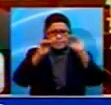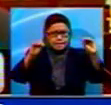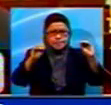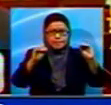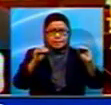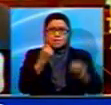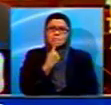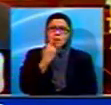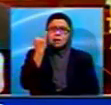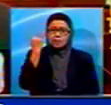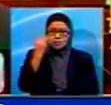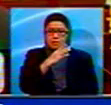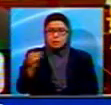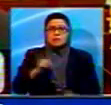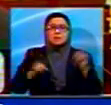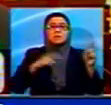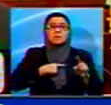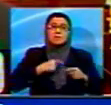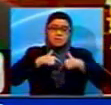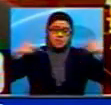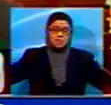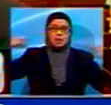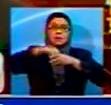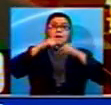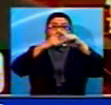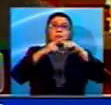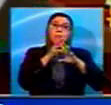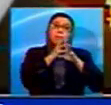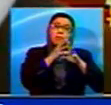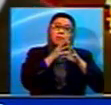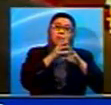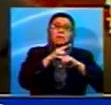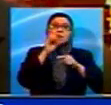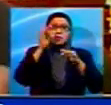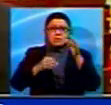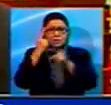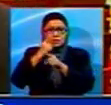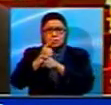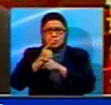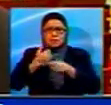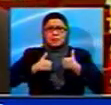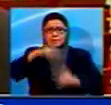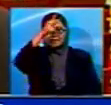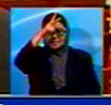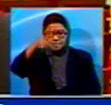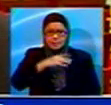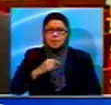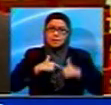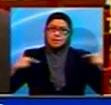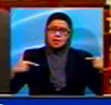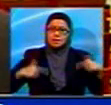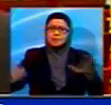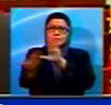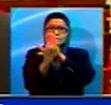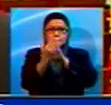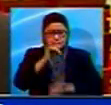tetapi pada waktu sama hanya berani bercakap dalam dewan kalau benarlah ada kejantanan Dan keberanian tampil ke depan jumpa dan cakap di depan saya